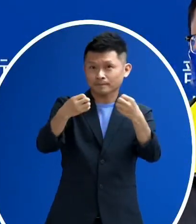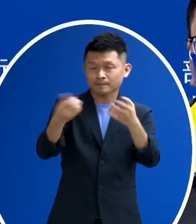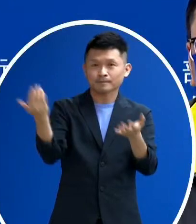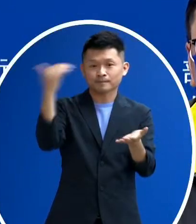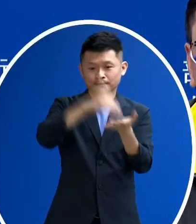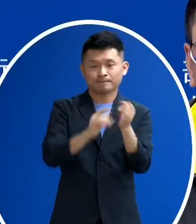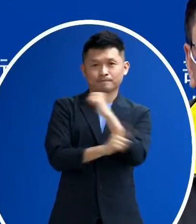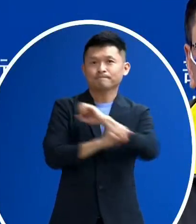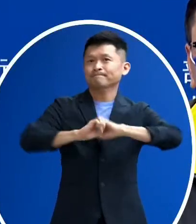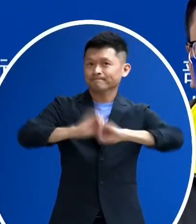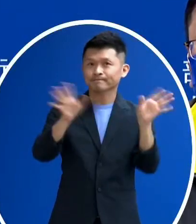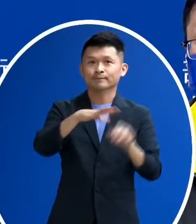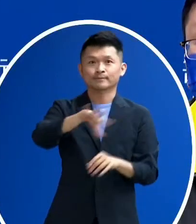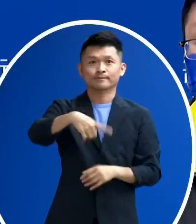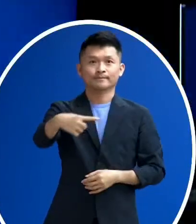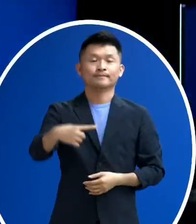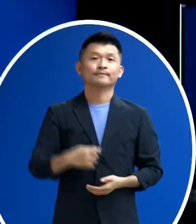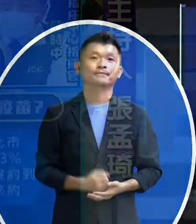一做公布。